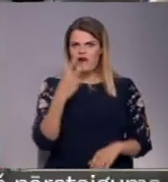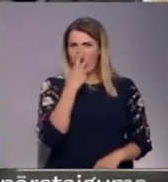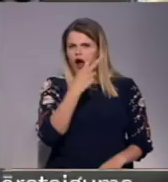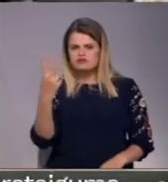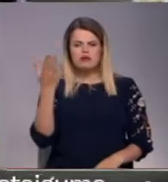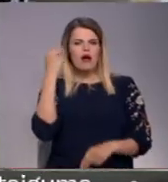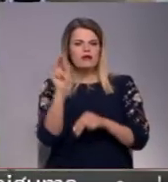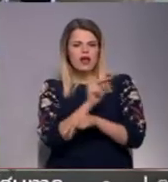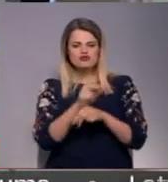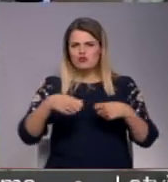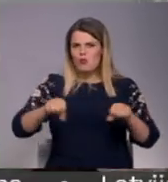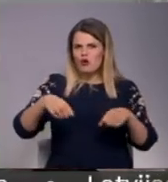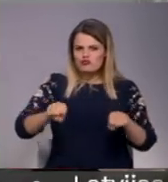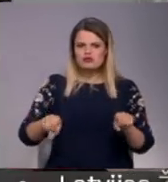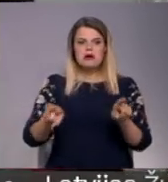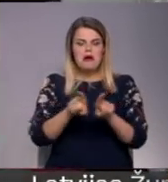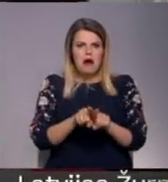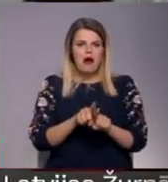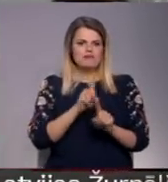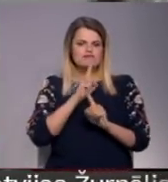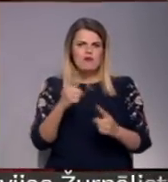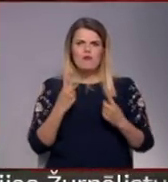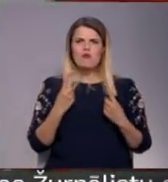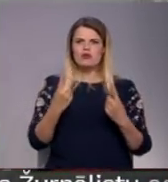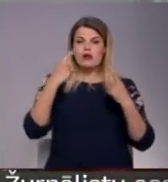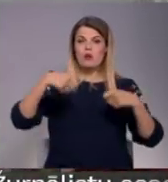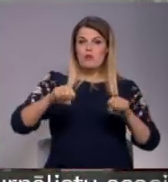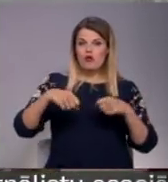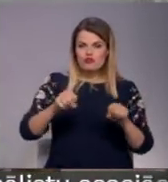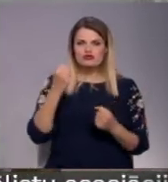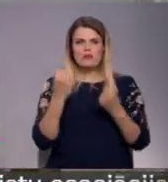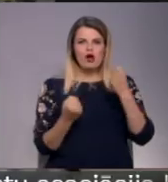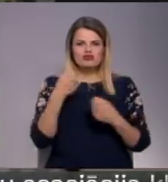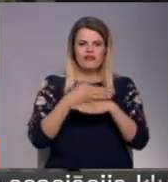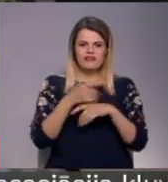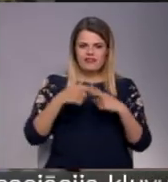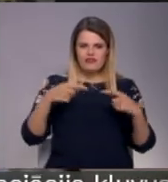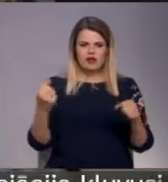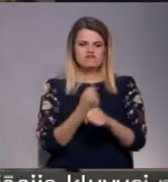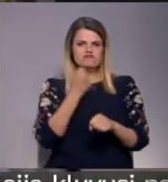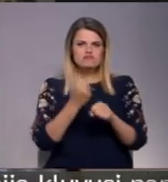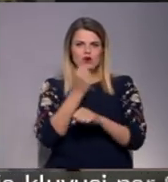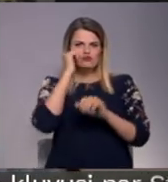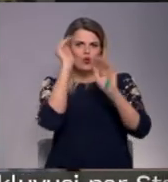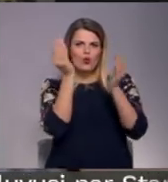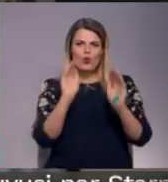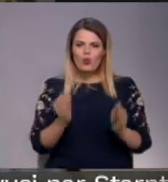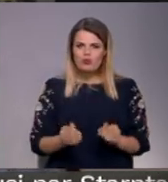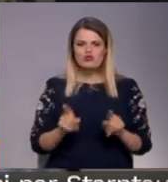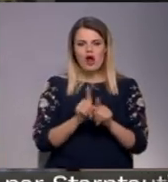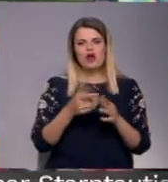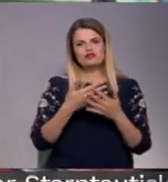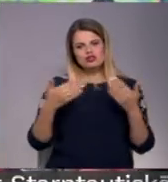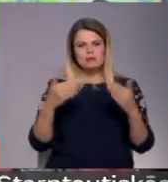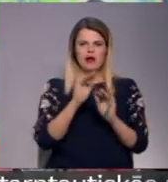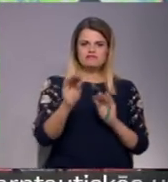tikai restaurētos motociklus, bet arī unikālās no motociklu un automašīnu detaļām veidotas skulptūras un interjera